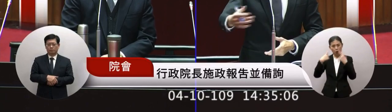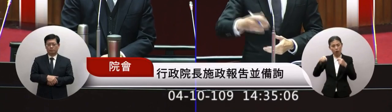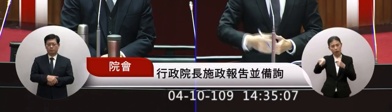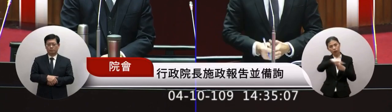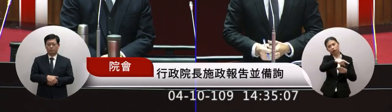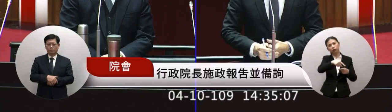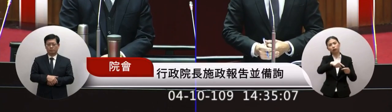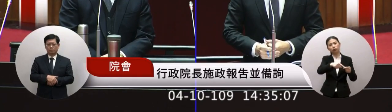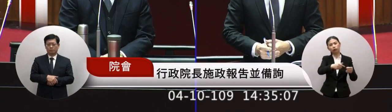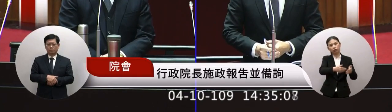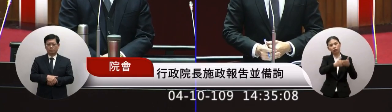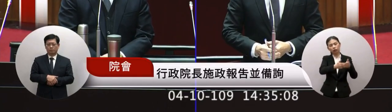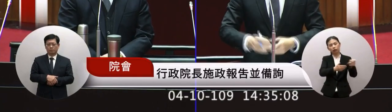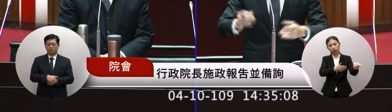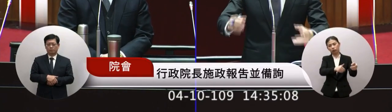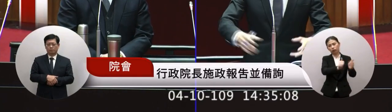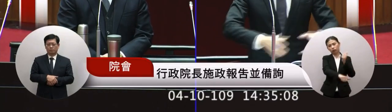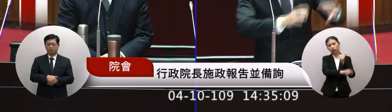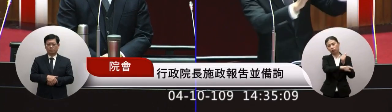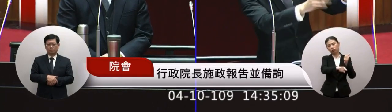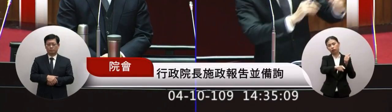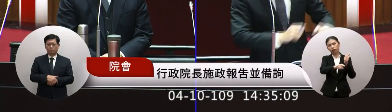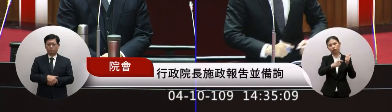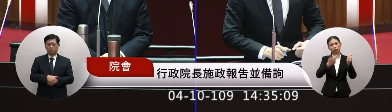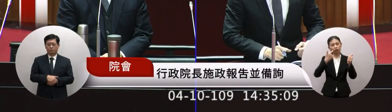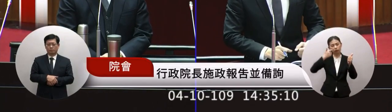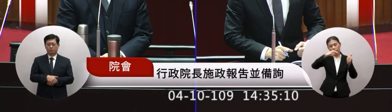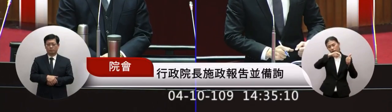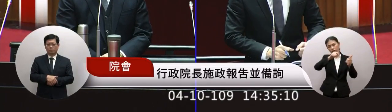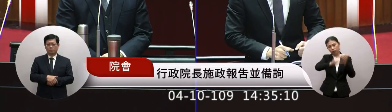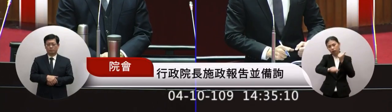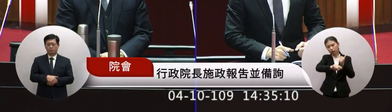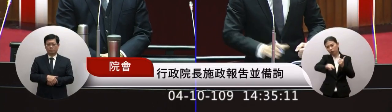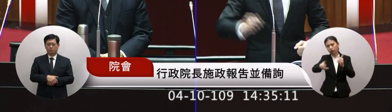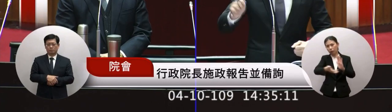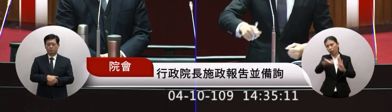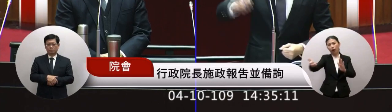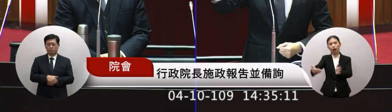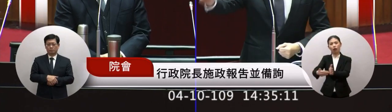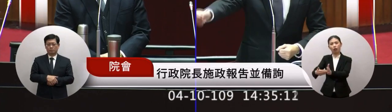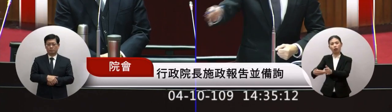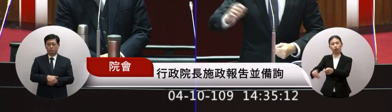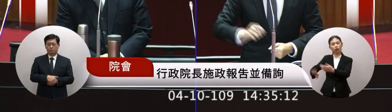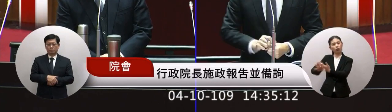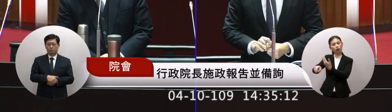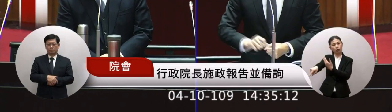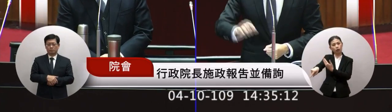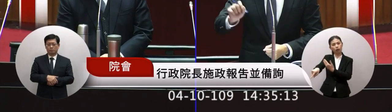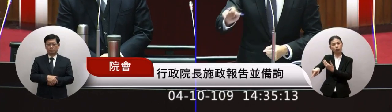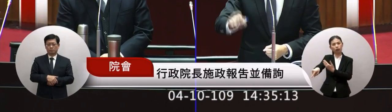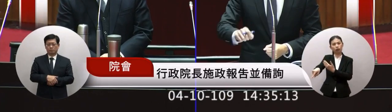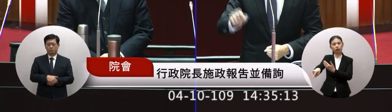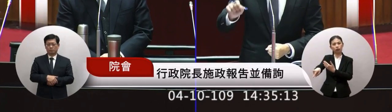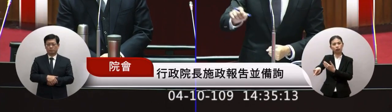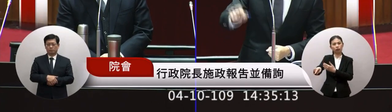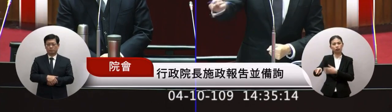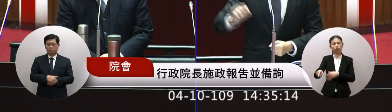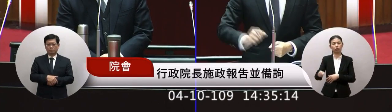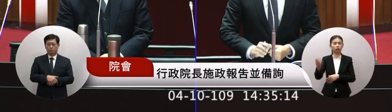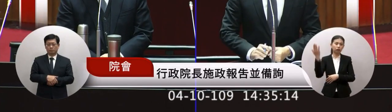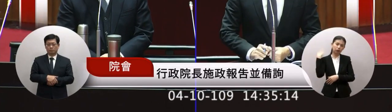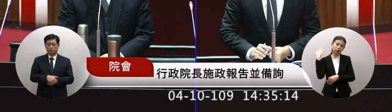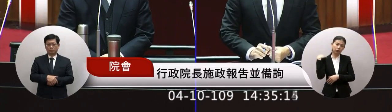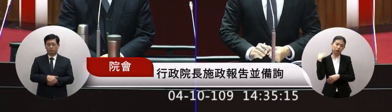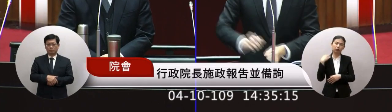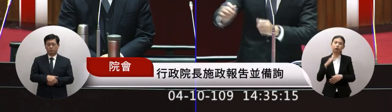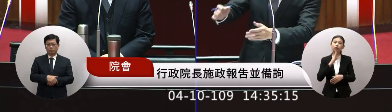可能伊的原生是中华人民共和国，但是伊去到另外一个国家移民了后，伊但是有注这个注明讲伊过去